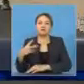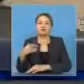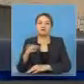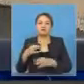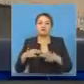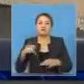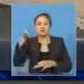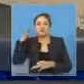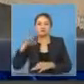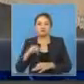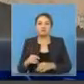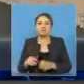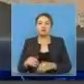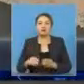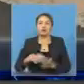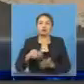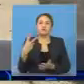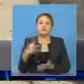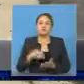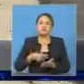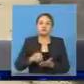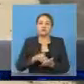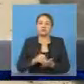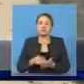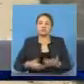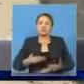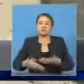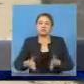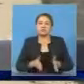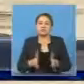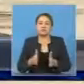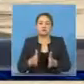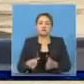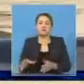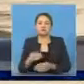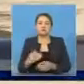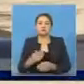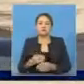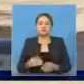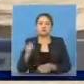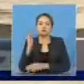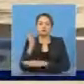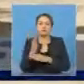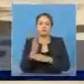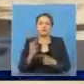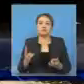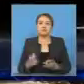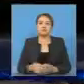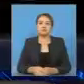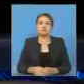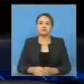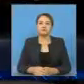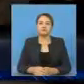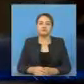независимости Казахстана. Укладывается двухслойное покрытие и устанавливаются пешеходные дорожки. Есть водостоки и дорожные знаки.